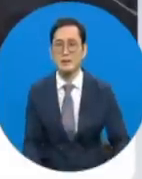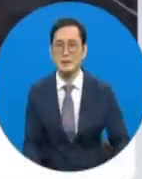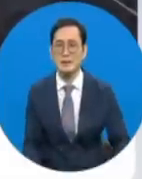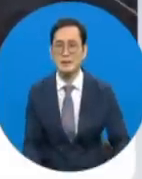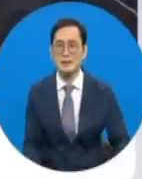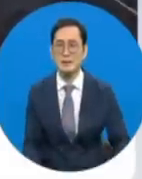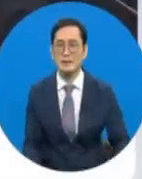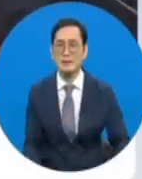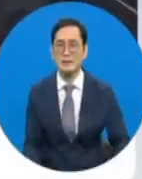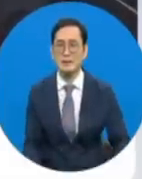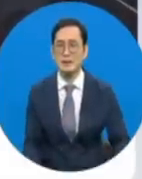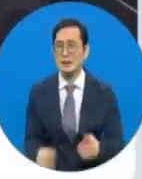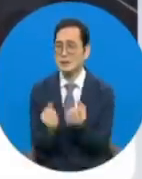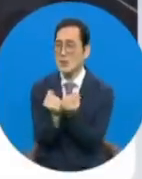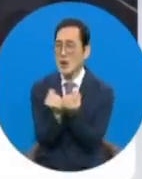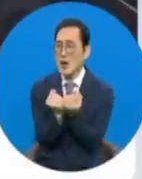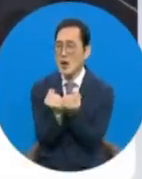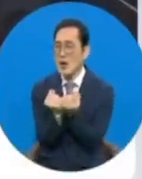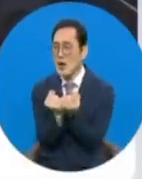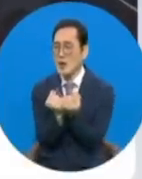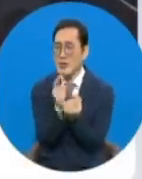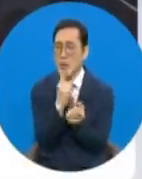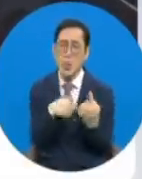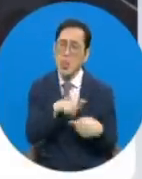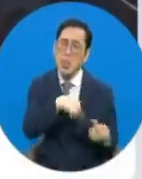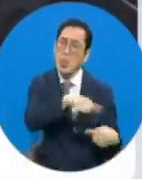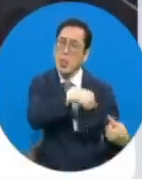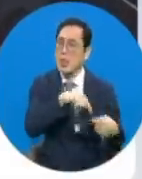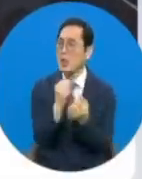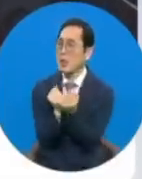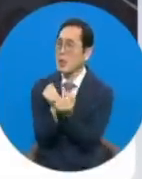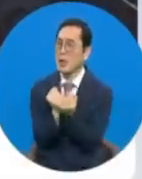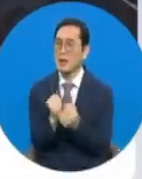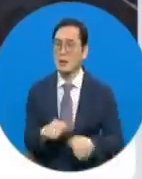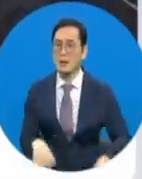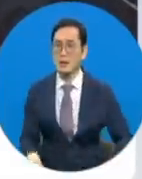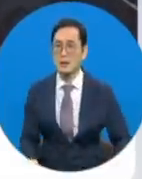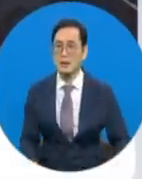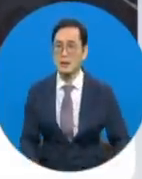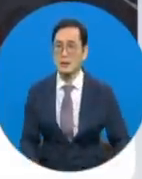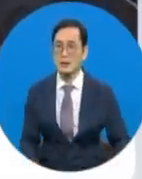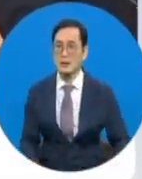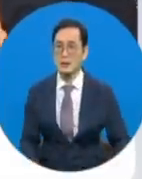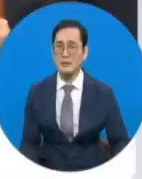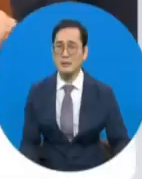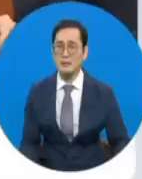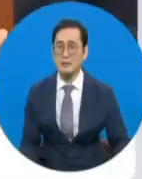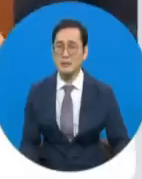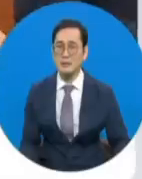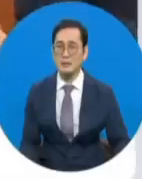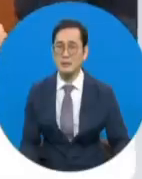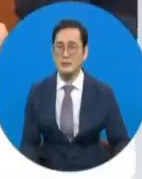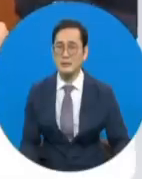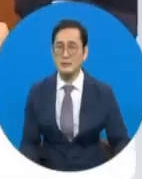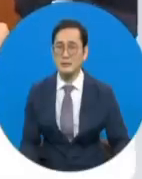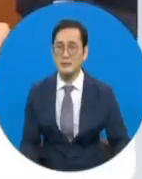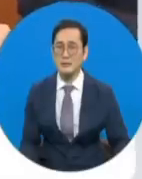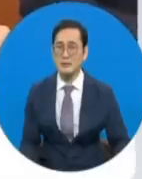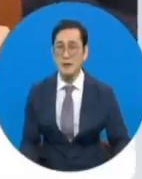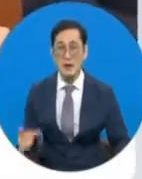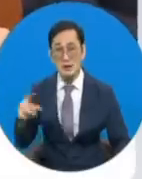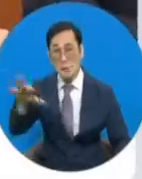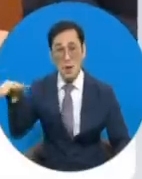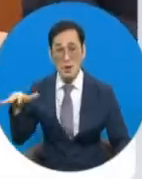무관한 내용을 가지고 악의적으로 음해성 공격을 하게 된다면 거기에 대해서 법적 조치 취할 수도 있다고 보는데 지금 본인 스스로가